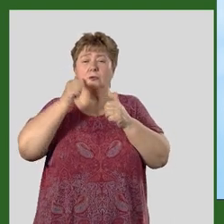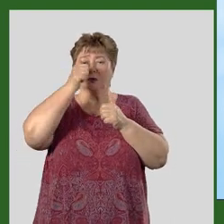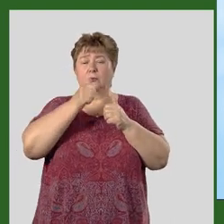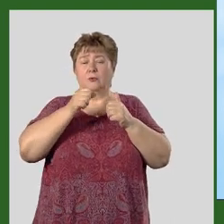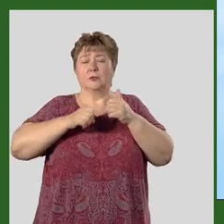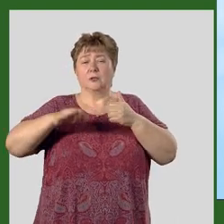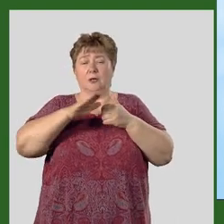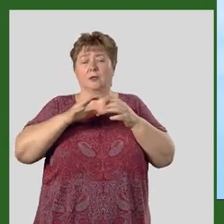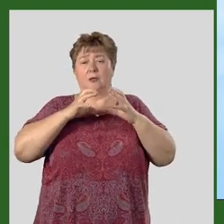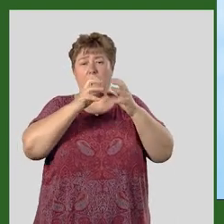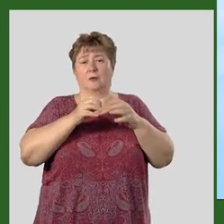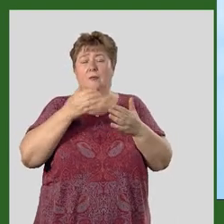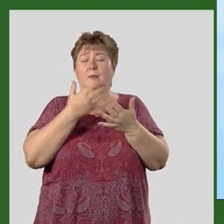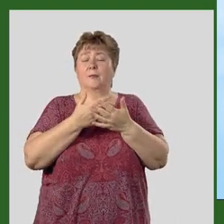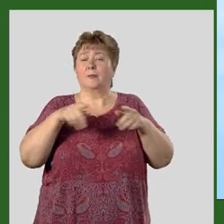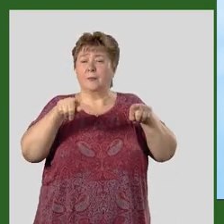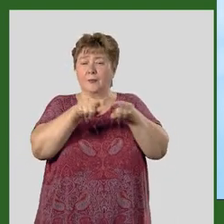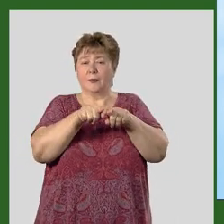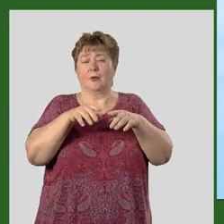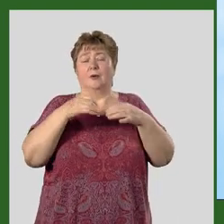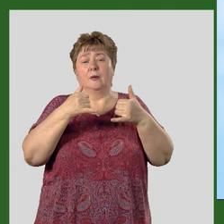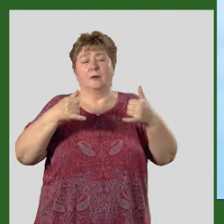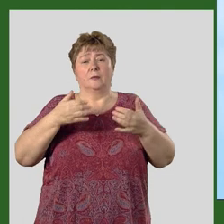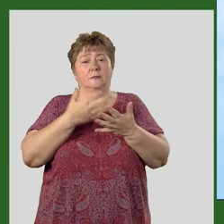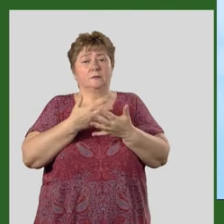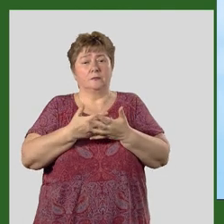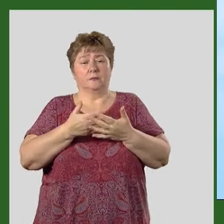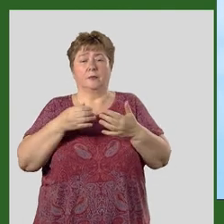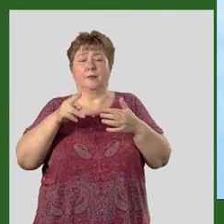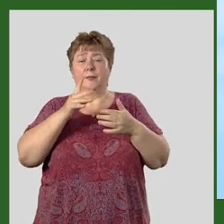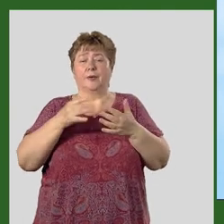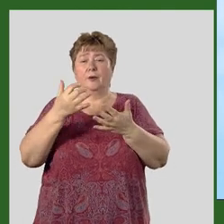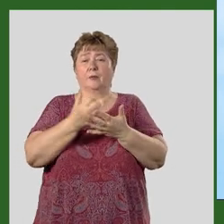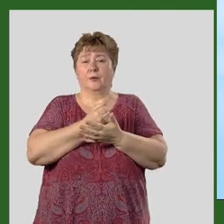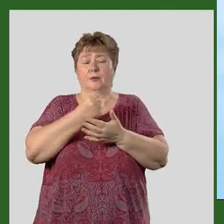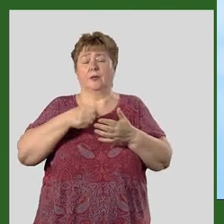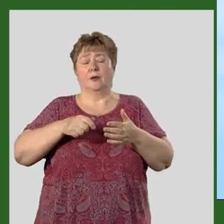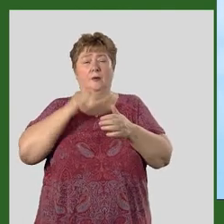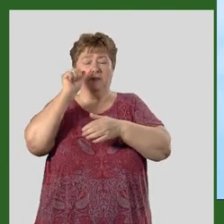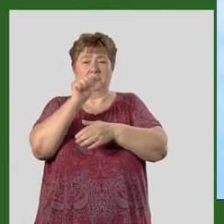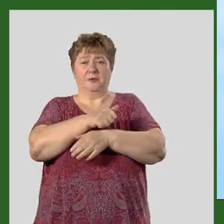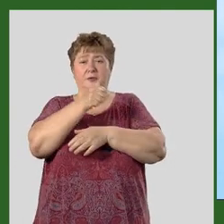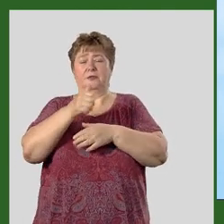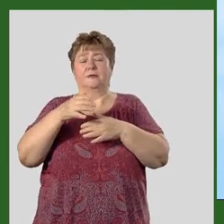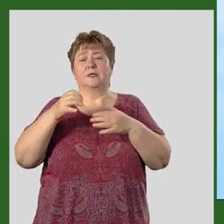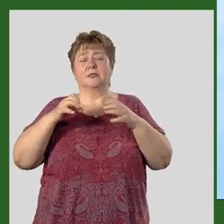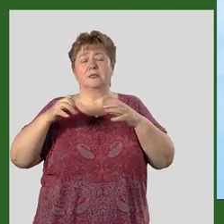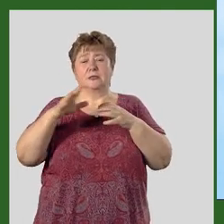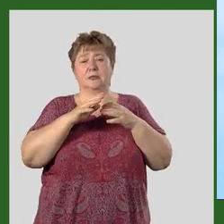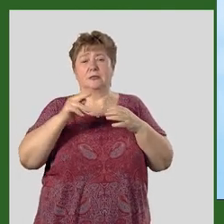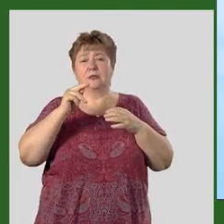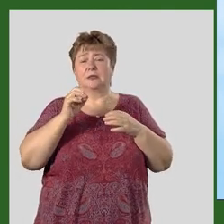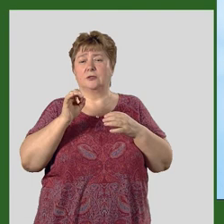мира сравниваются по показателю их развития. При определении лидерства стран по